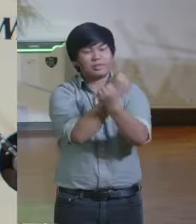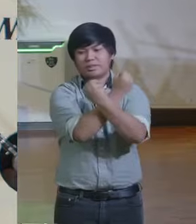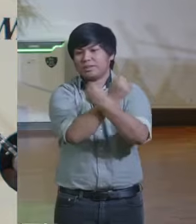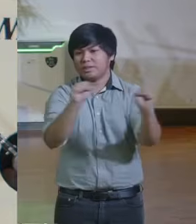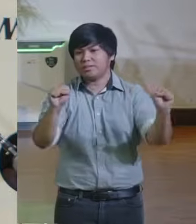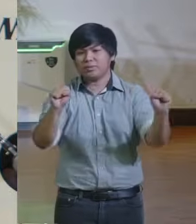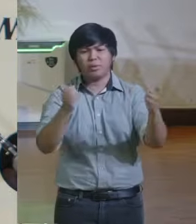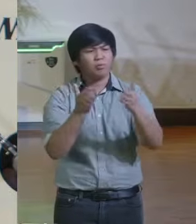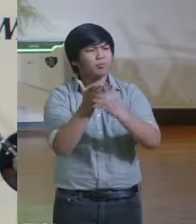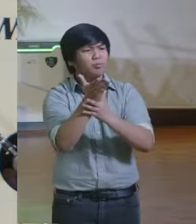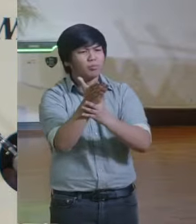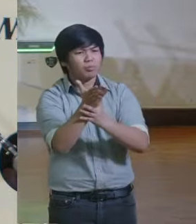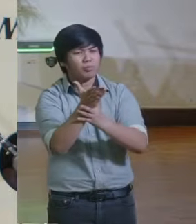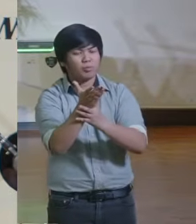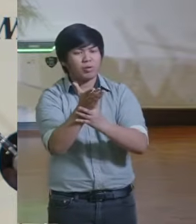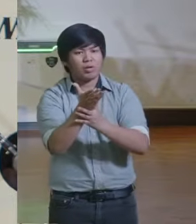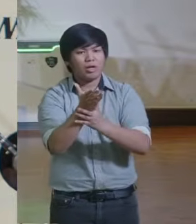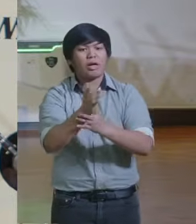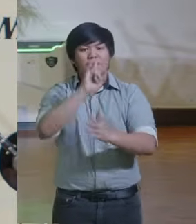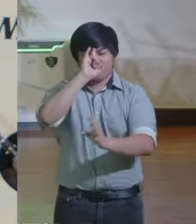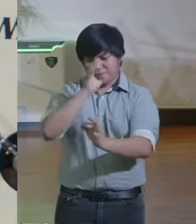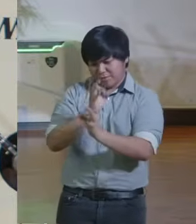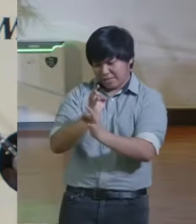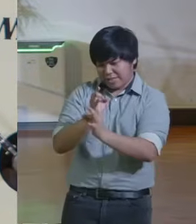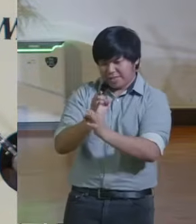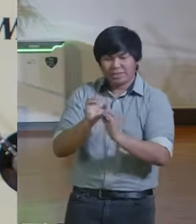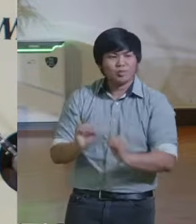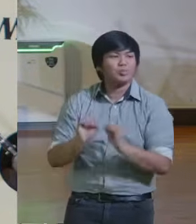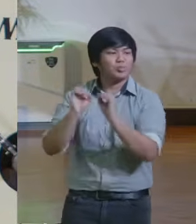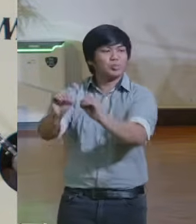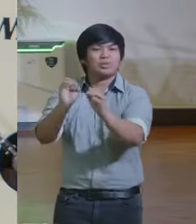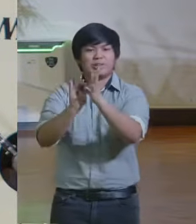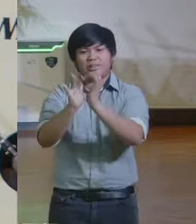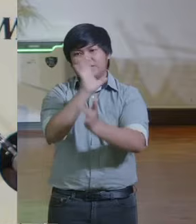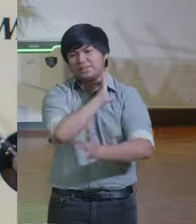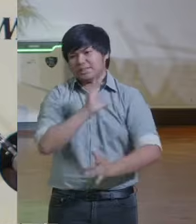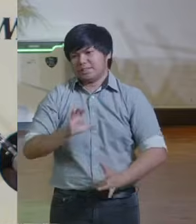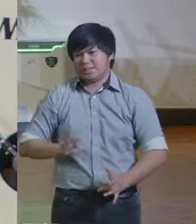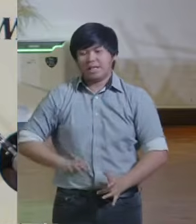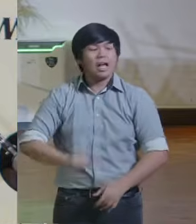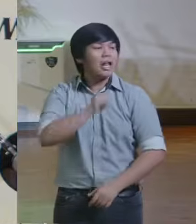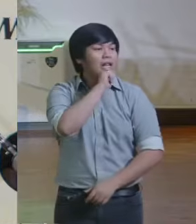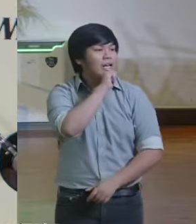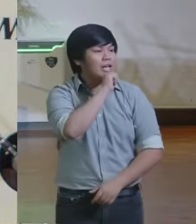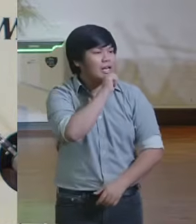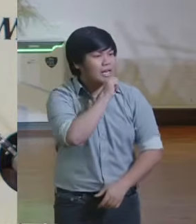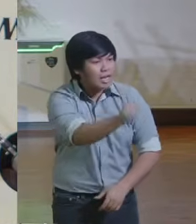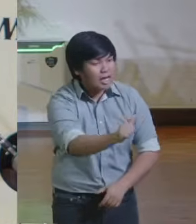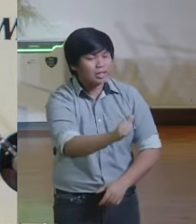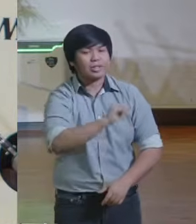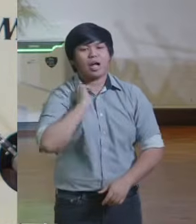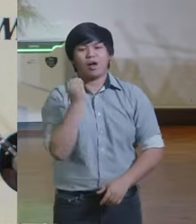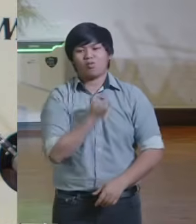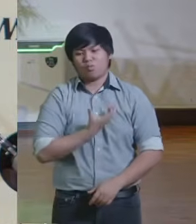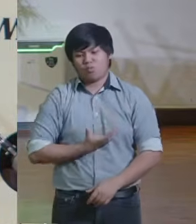sa pamamagitan ng pananampalataya at hindi ng